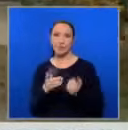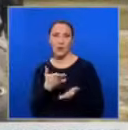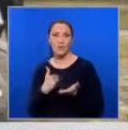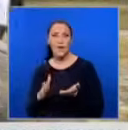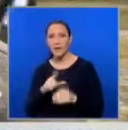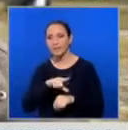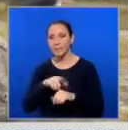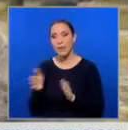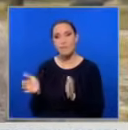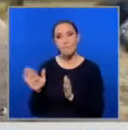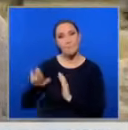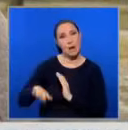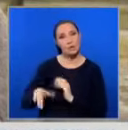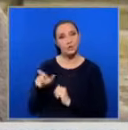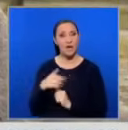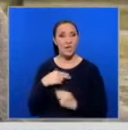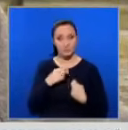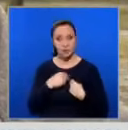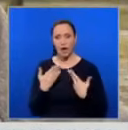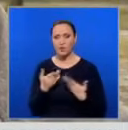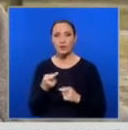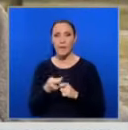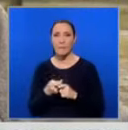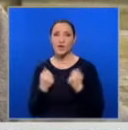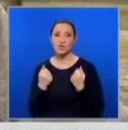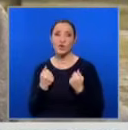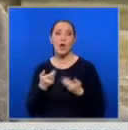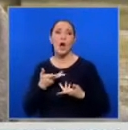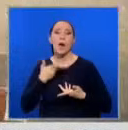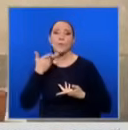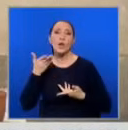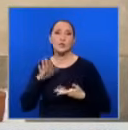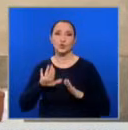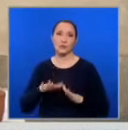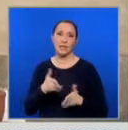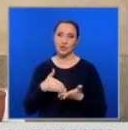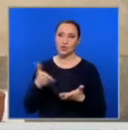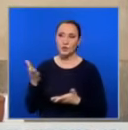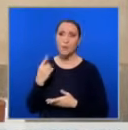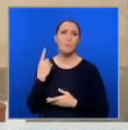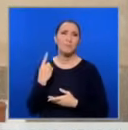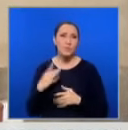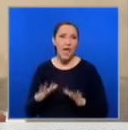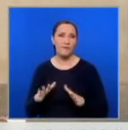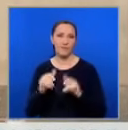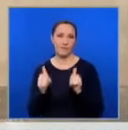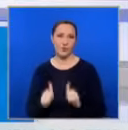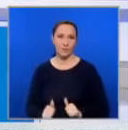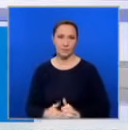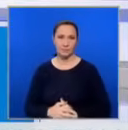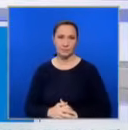човек. Аз съм убеден, че каквото и да правя с живота си, поезията ще остане част от него под една или друга форма.